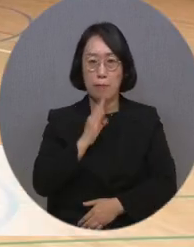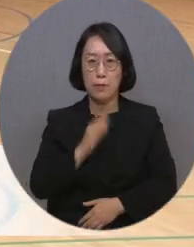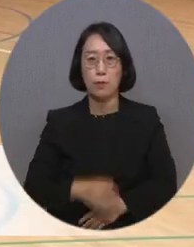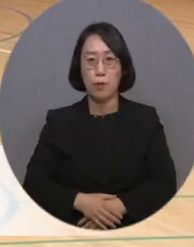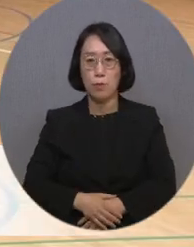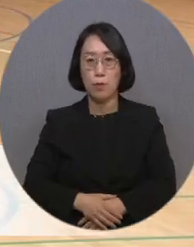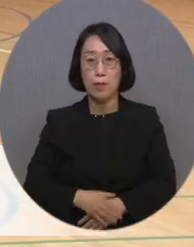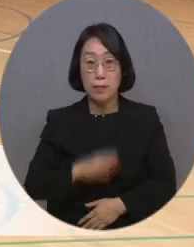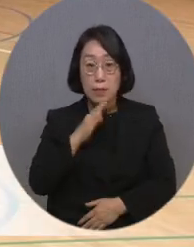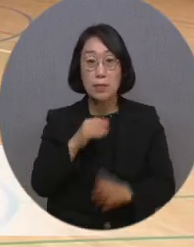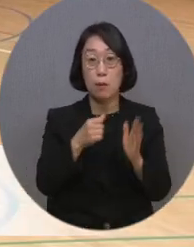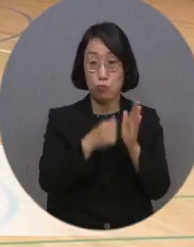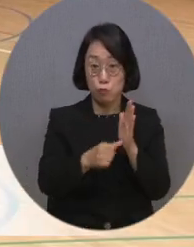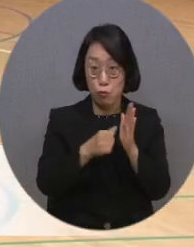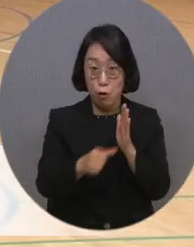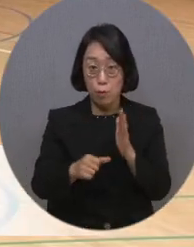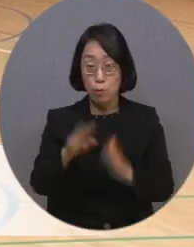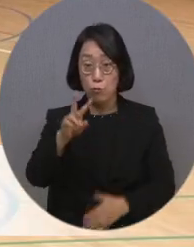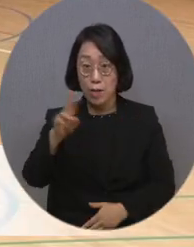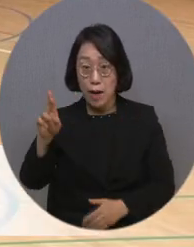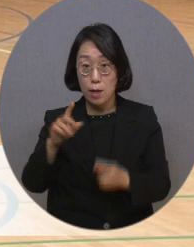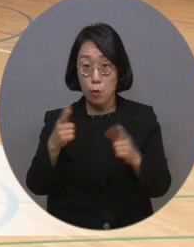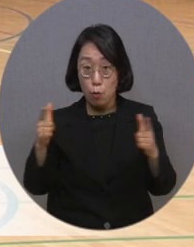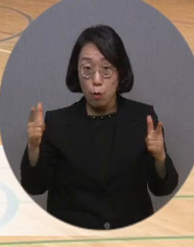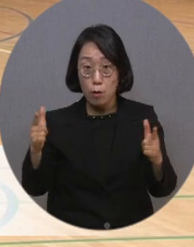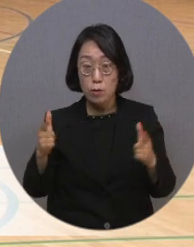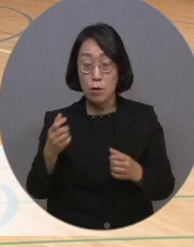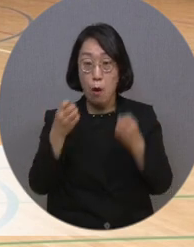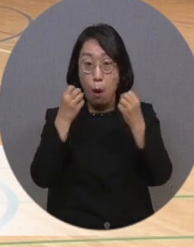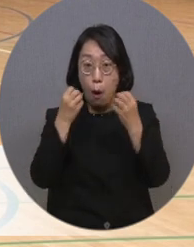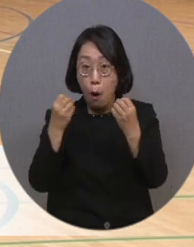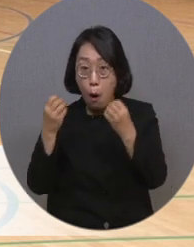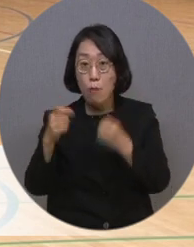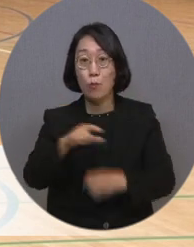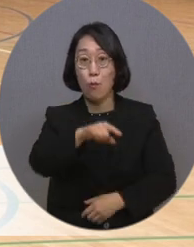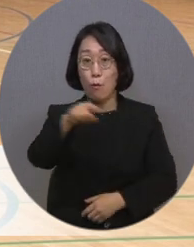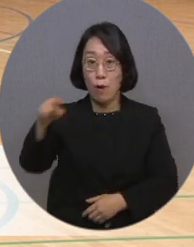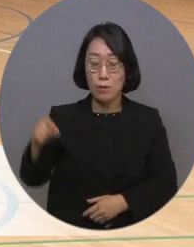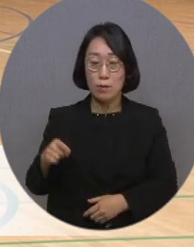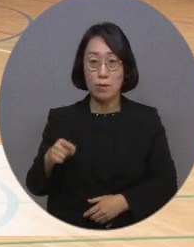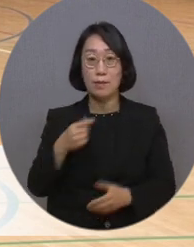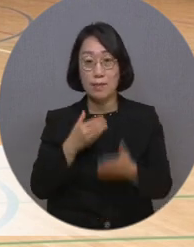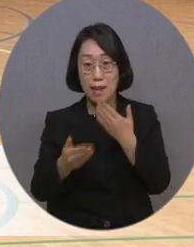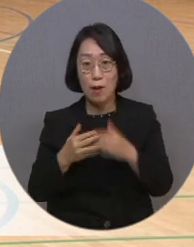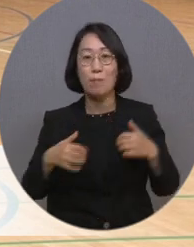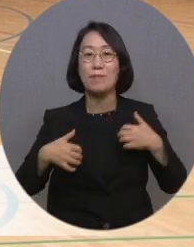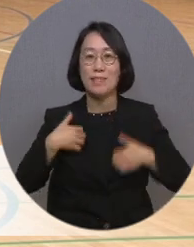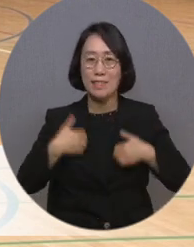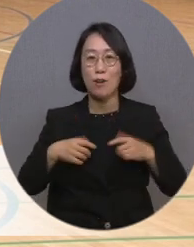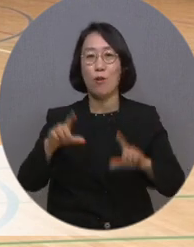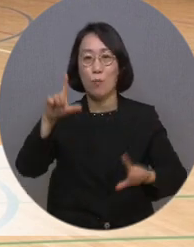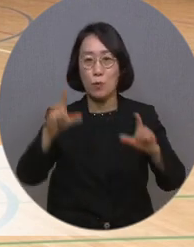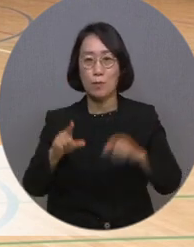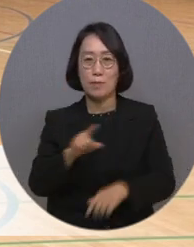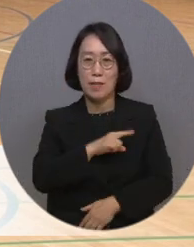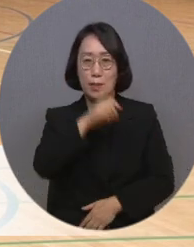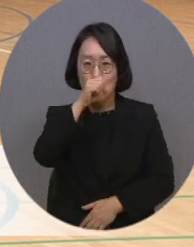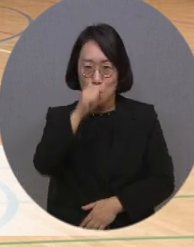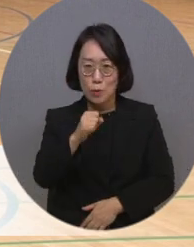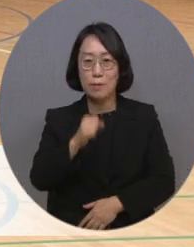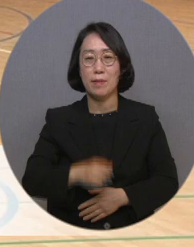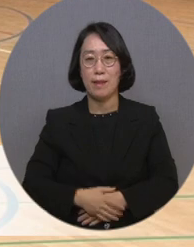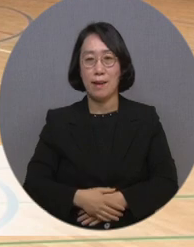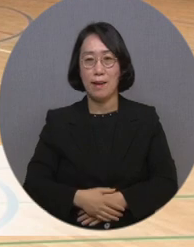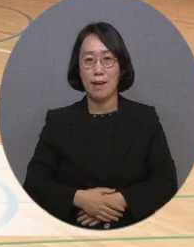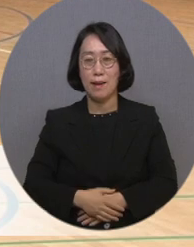실물 교구나 VR 체험기 같은 신기한 교구들이 많아서 아이들이 즐겁게 참여하고 있는 것이 가장 큰 장점인 것